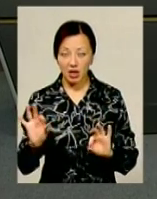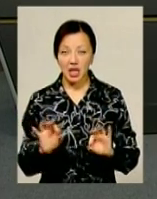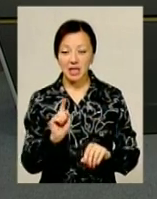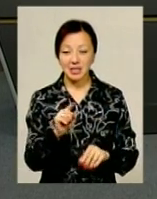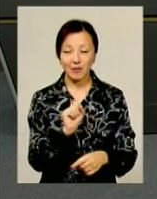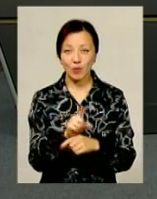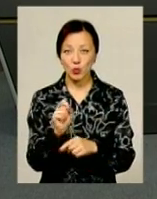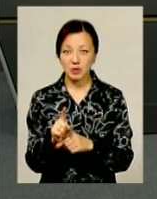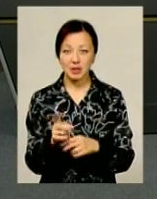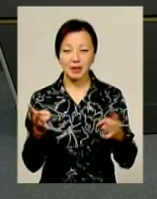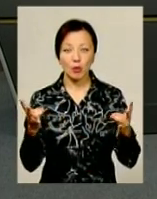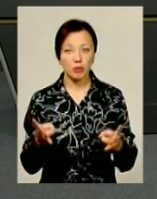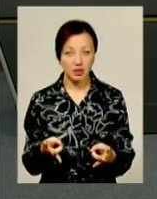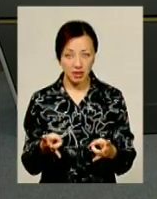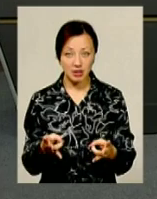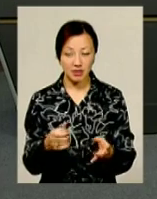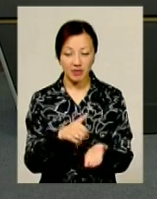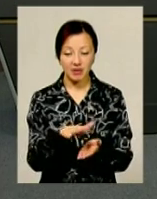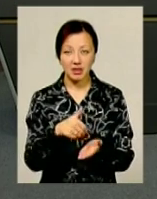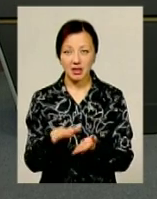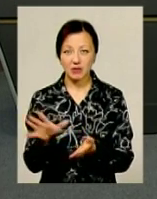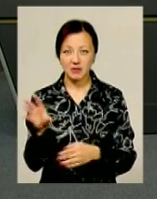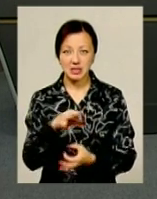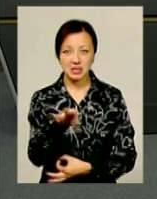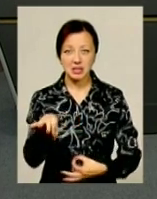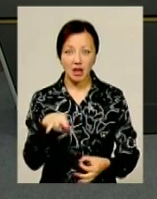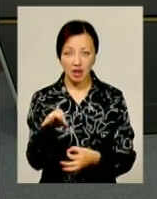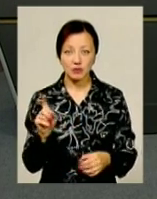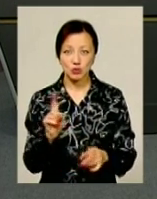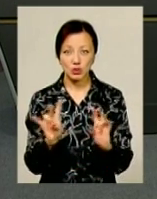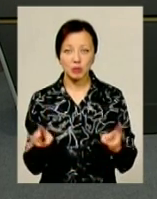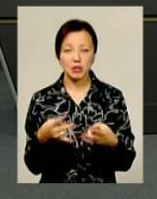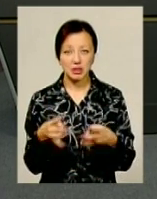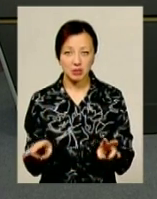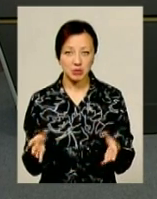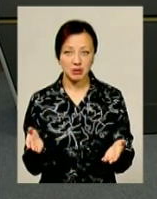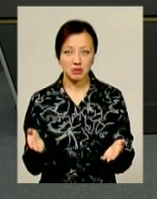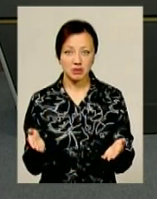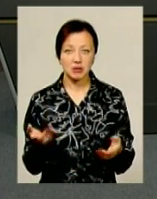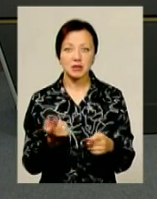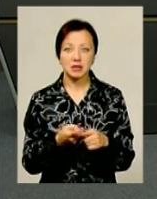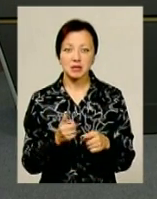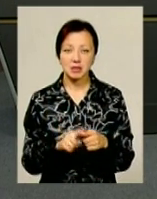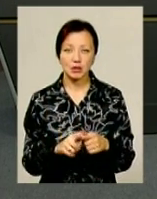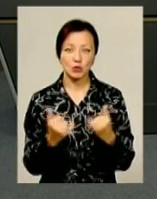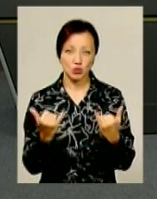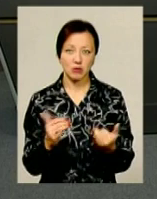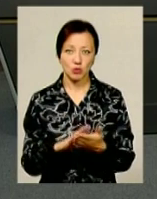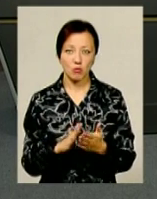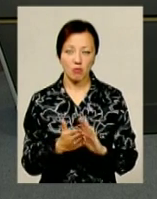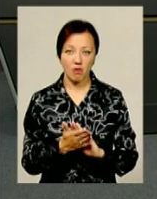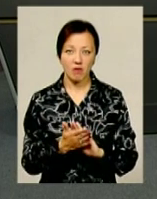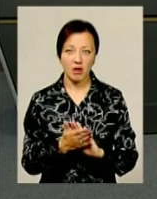ті функції, які вони необхідні, відкинути все зайве, що не потрібне, в сучасних умовах.